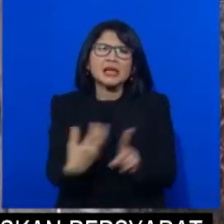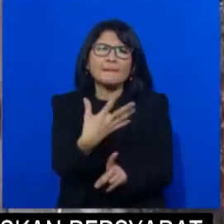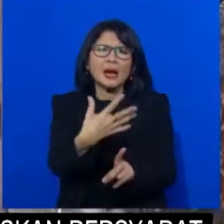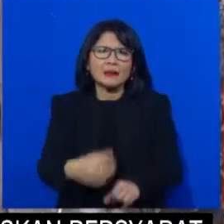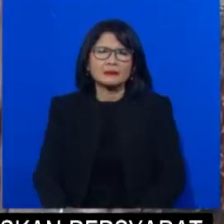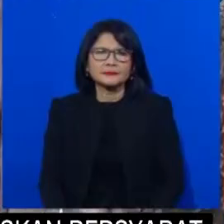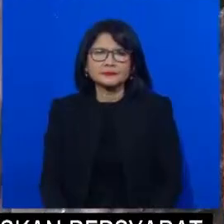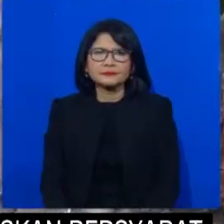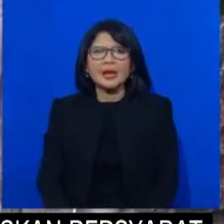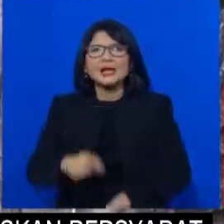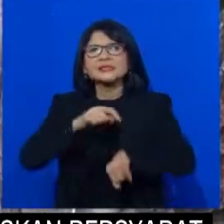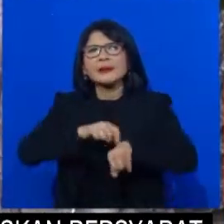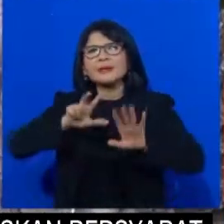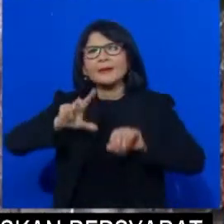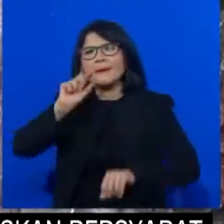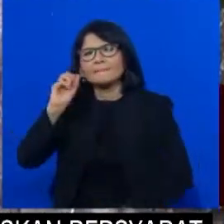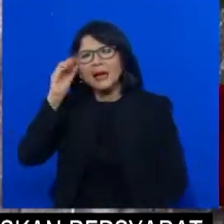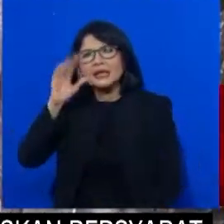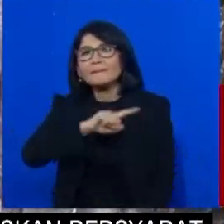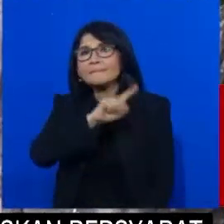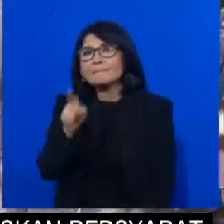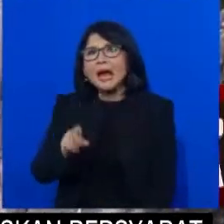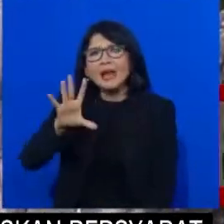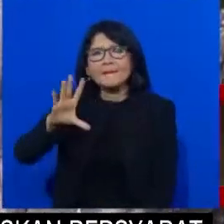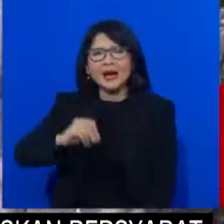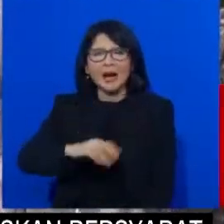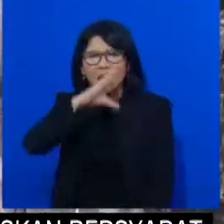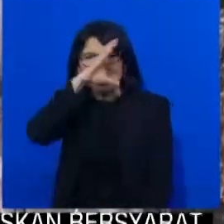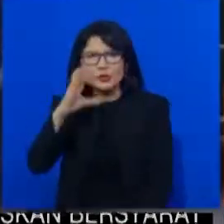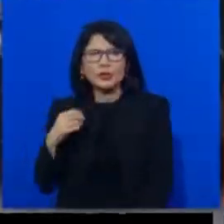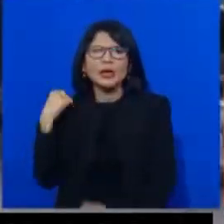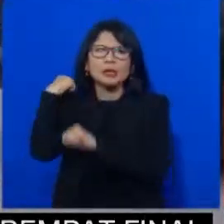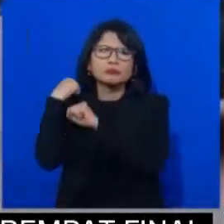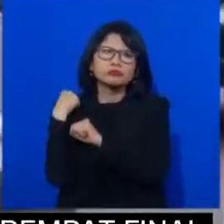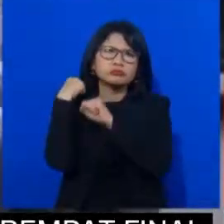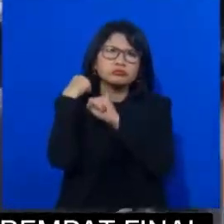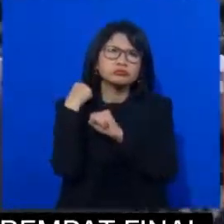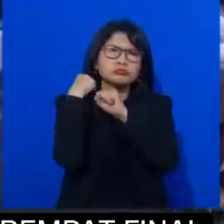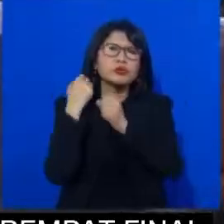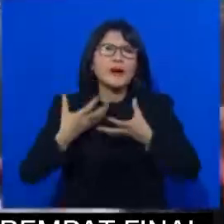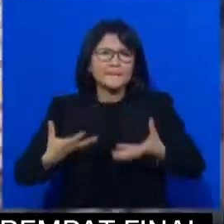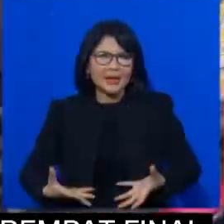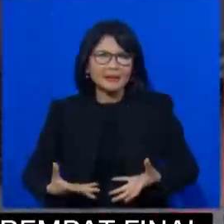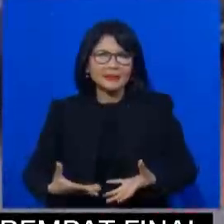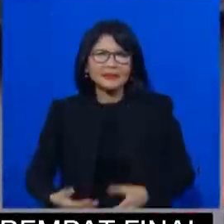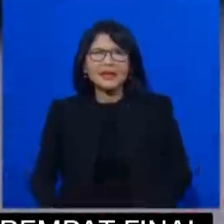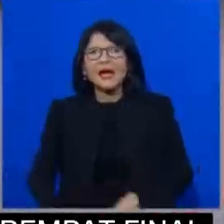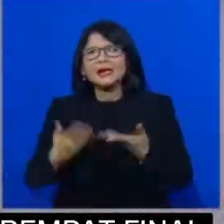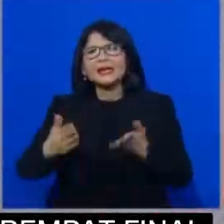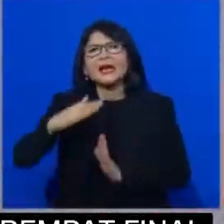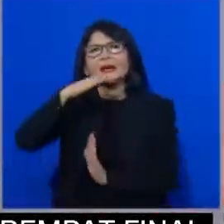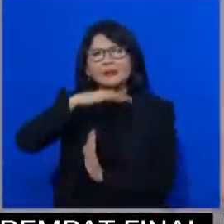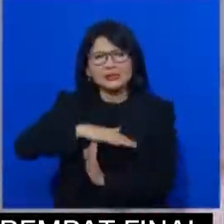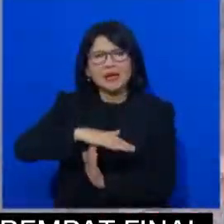Sejak pukul 8 pagi hingga 5 sore, Uju membawa beban yang tidak ringan. Sesekali ia beristirahat dimanapun ada